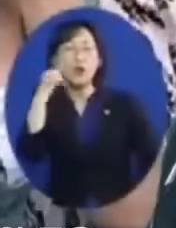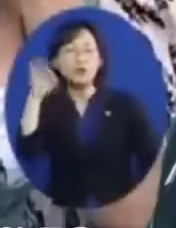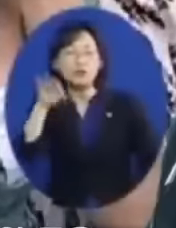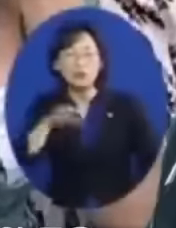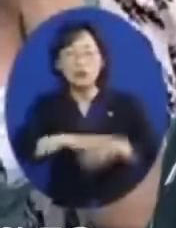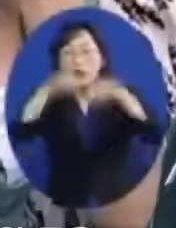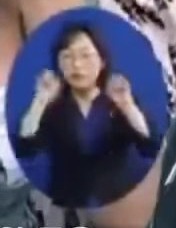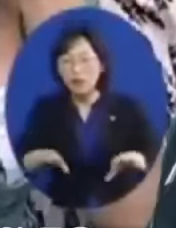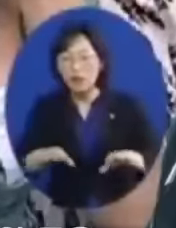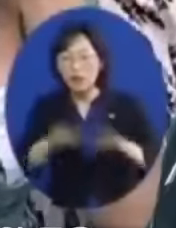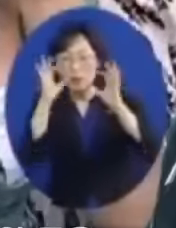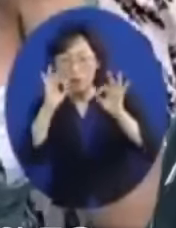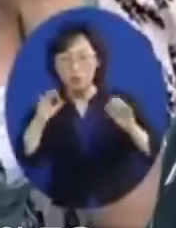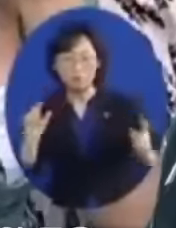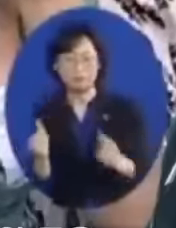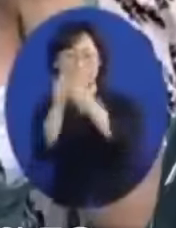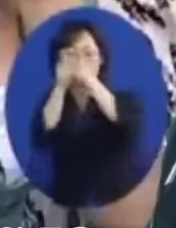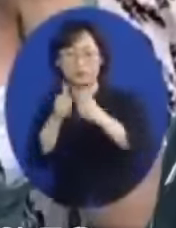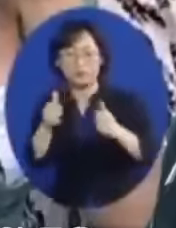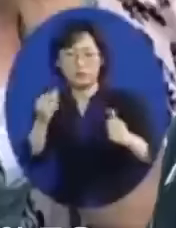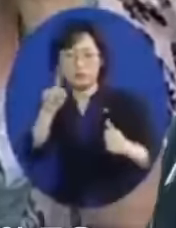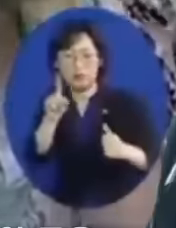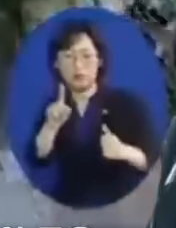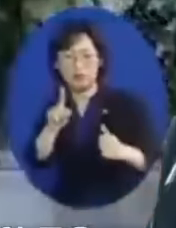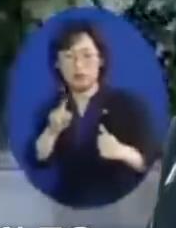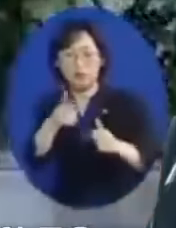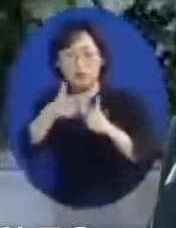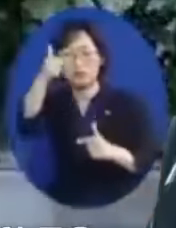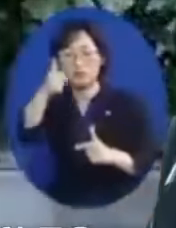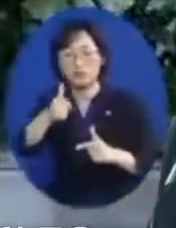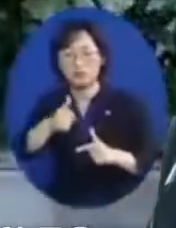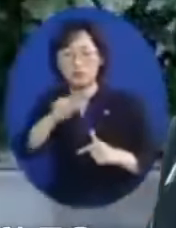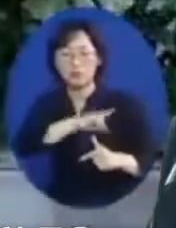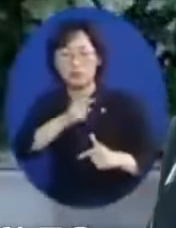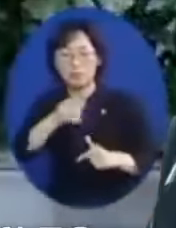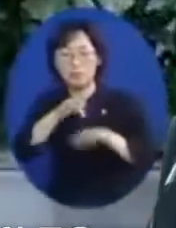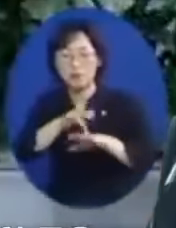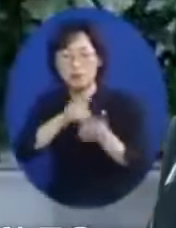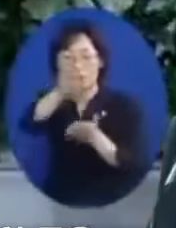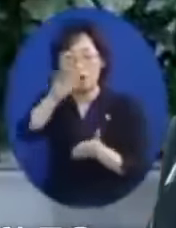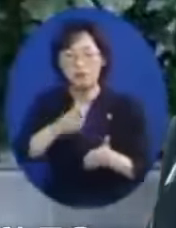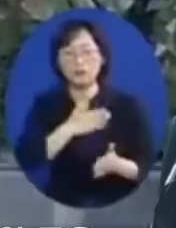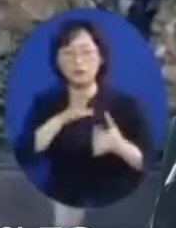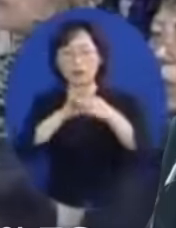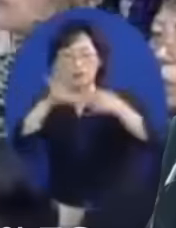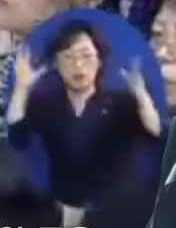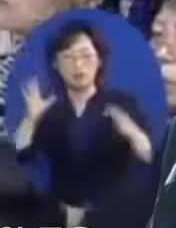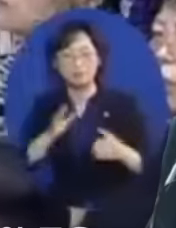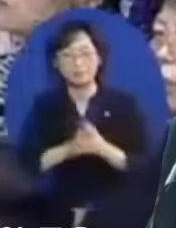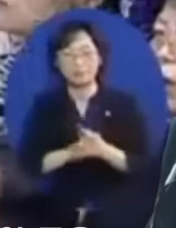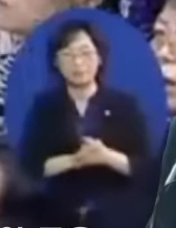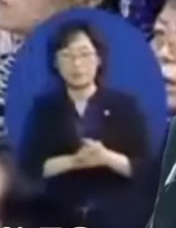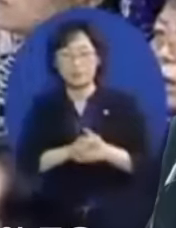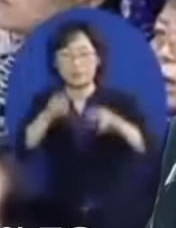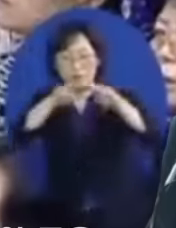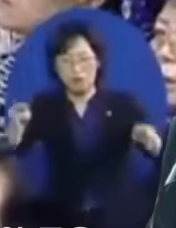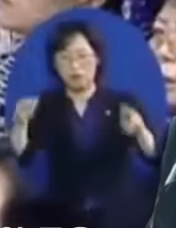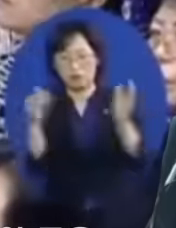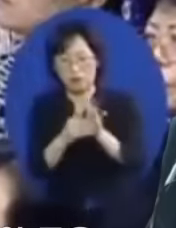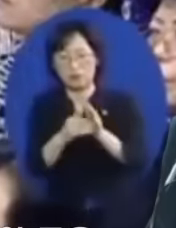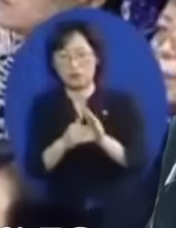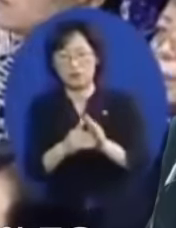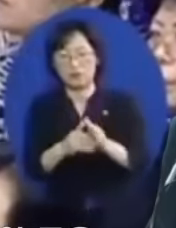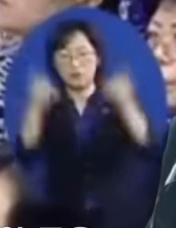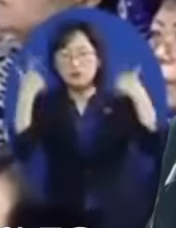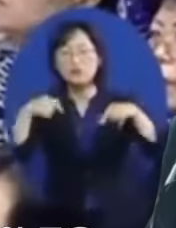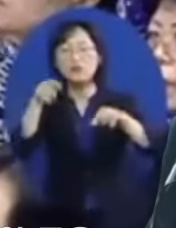것으로 알고 대적을 해야 되는 것입니다. 너희 원수 병만은 물러가라. 나와 상관이 없다. 이미 청산되어 버렸다고 우리는